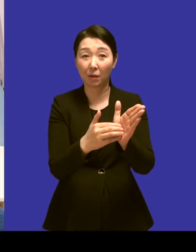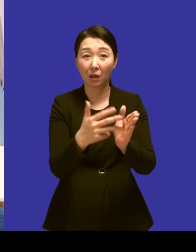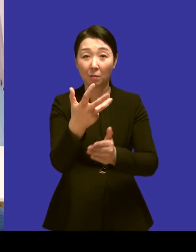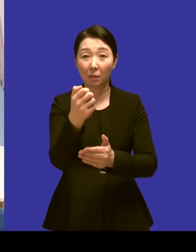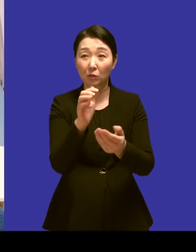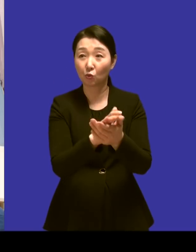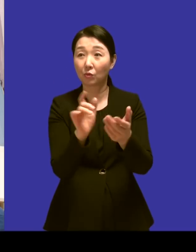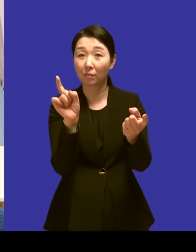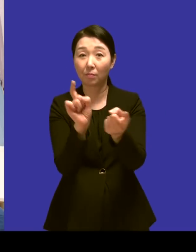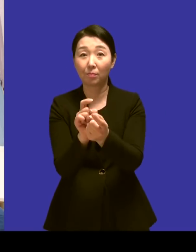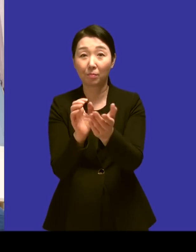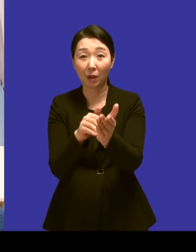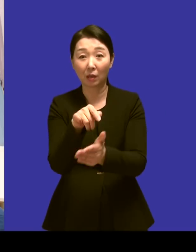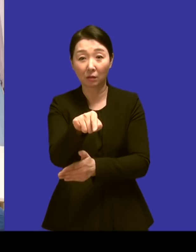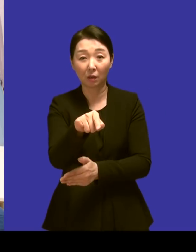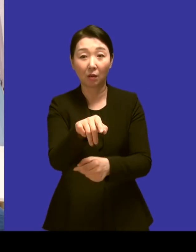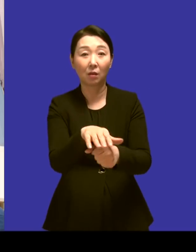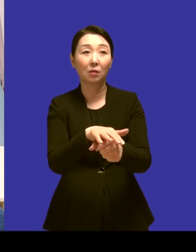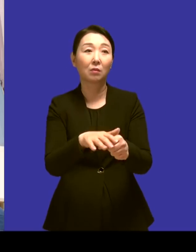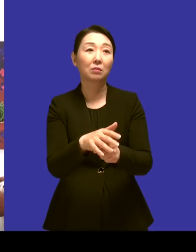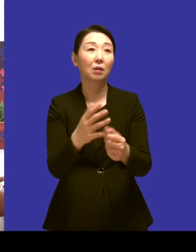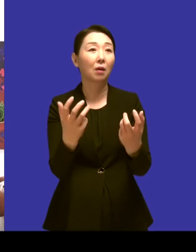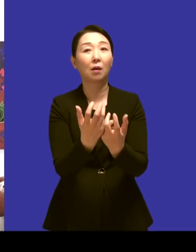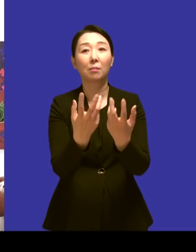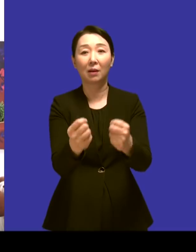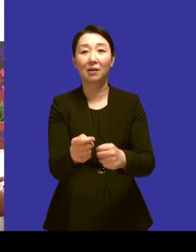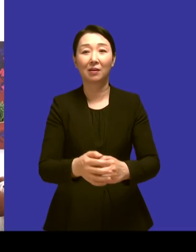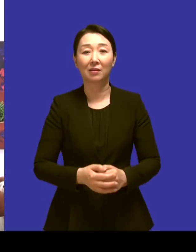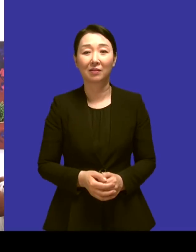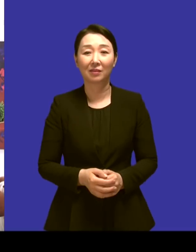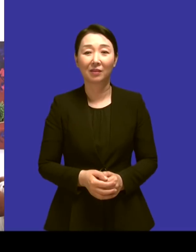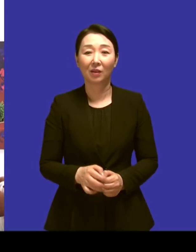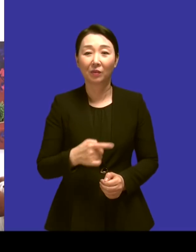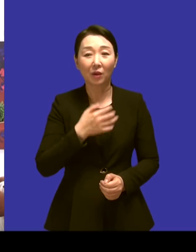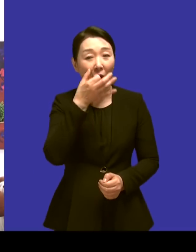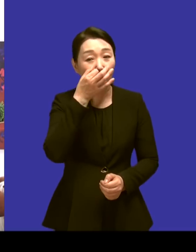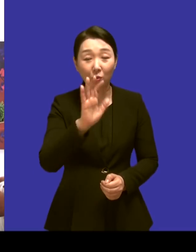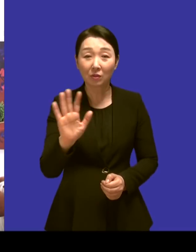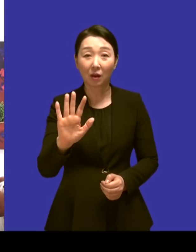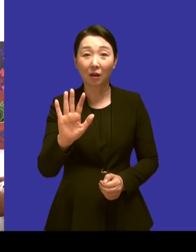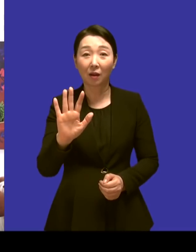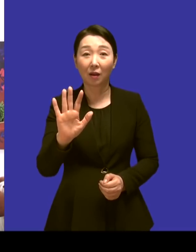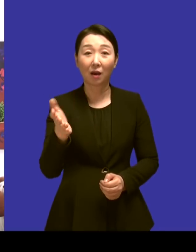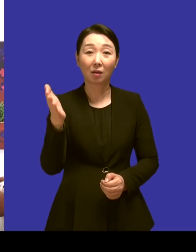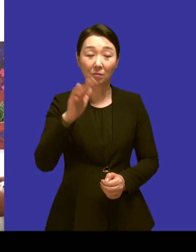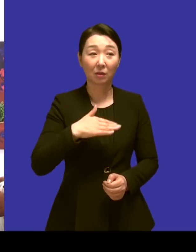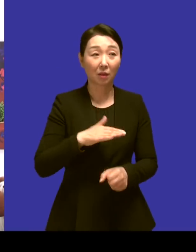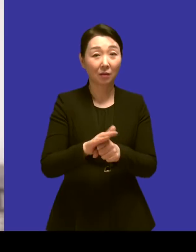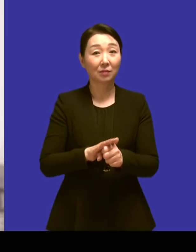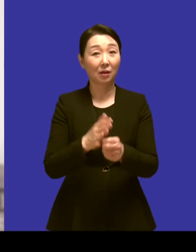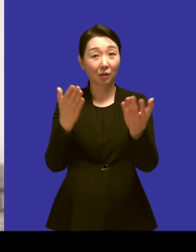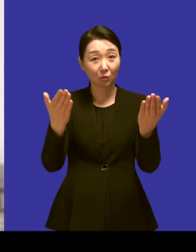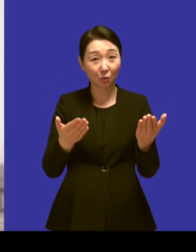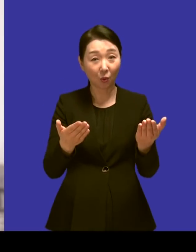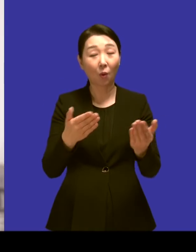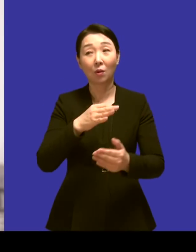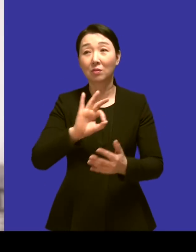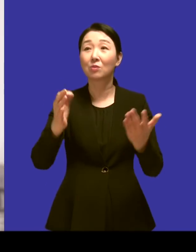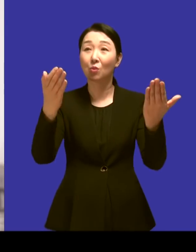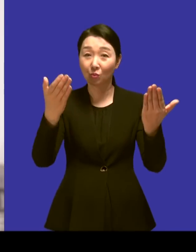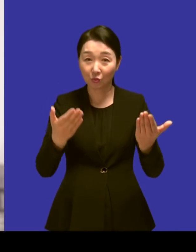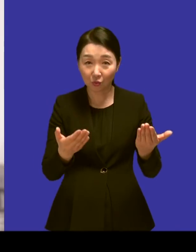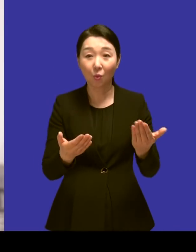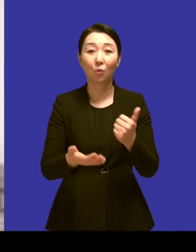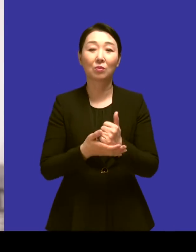딱 만났는데 사랑이 너무 넘치는 거예요. 예. 그냥 제가 딱히 뭘 보여주지 않았는데 저를 사랑해 주는 거예요. 예. 그러니까 인정해주고